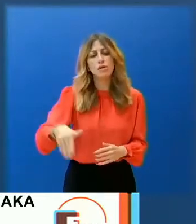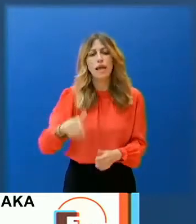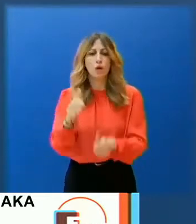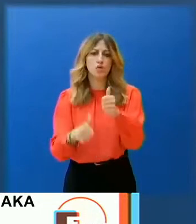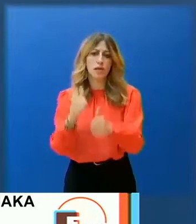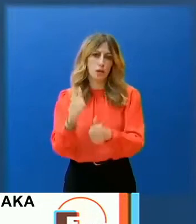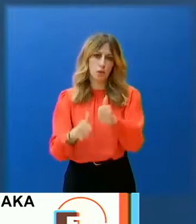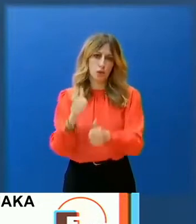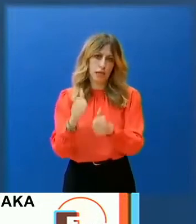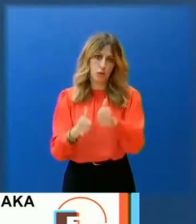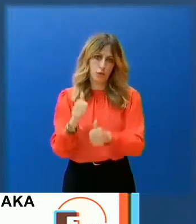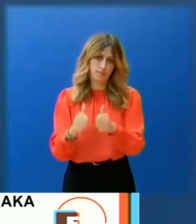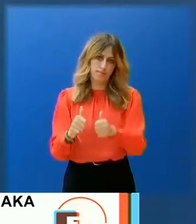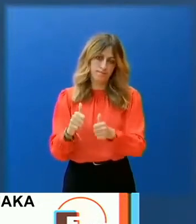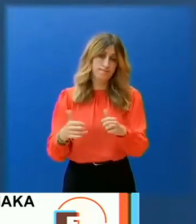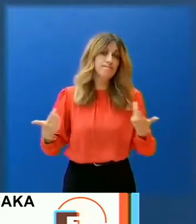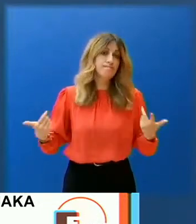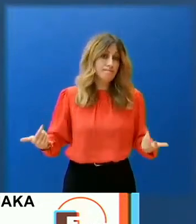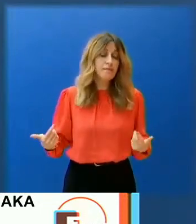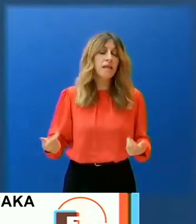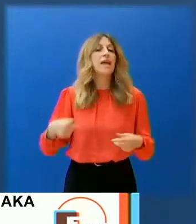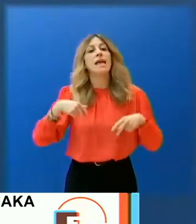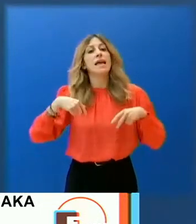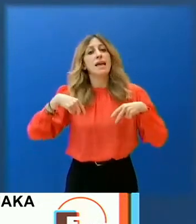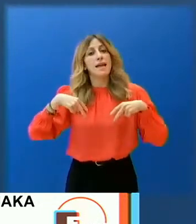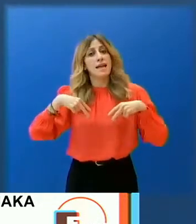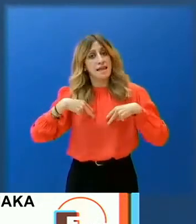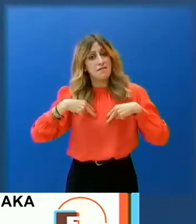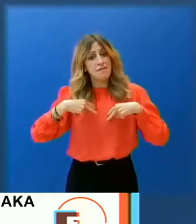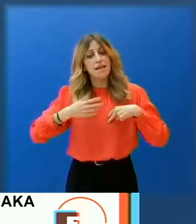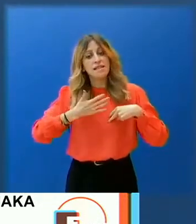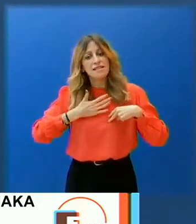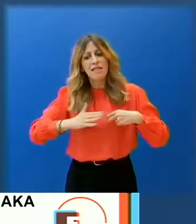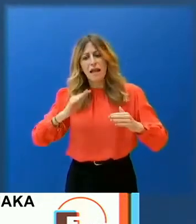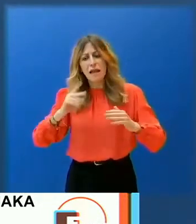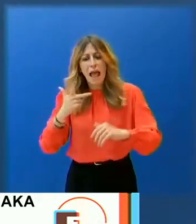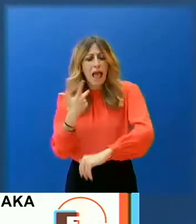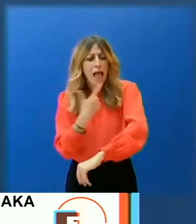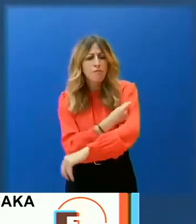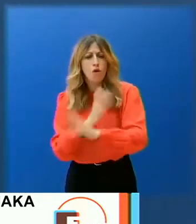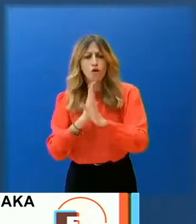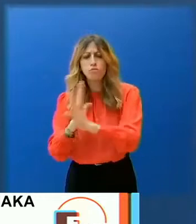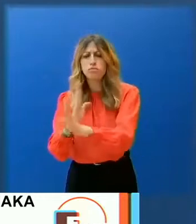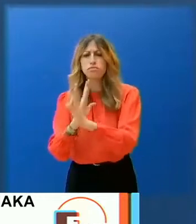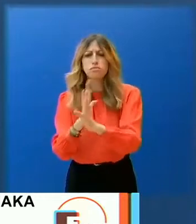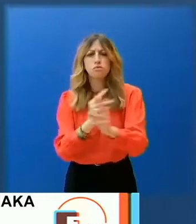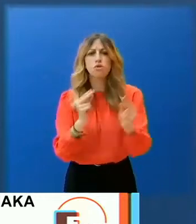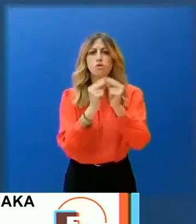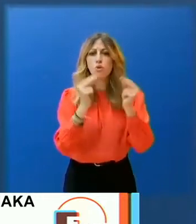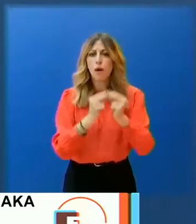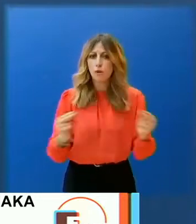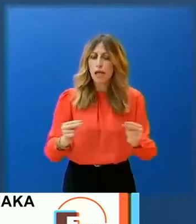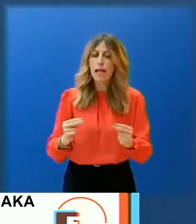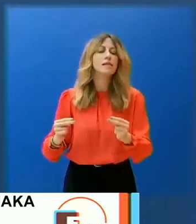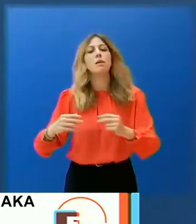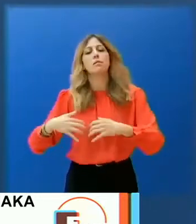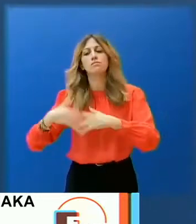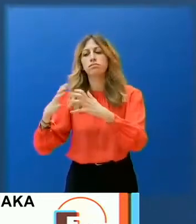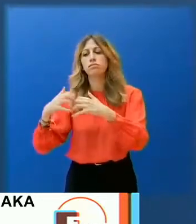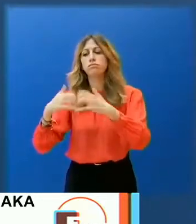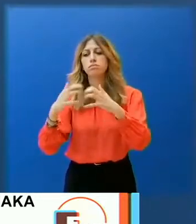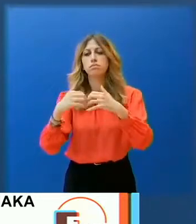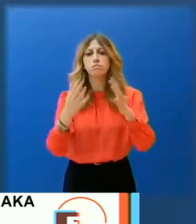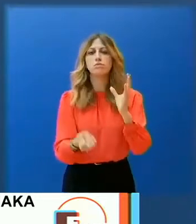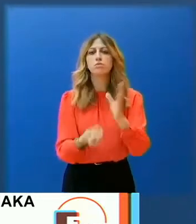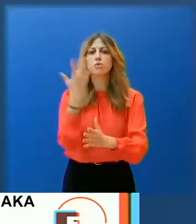στη μάχη για την οικοδόμηση του τείχους ανοσίας, μπαίνουν νέα εμβολιαστικά κέντρα του ΕΣΥ και κινητά συνεργεία εμβολιασμού, ενώ